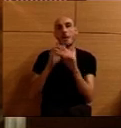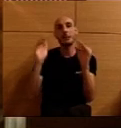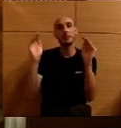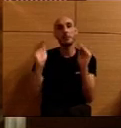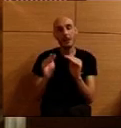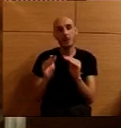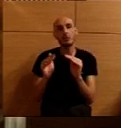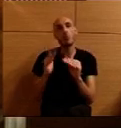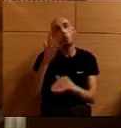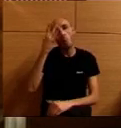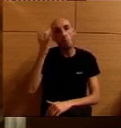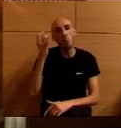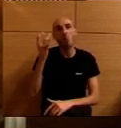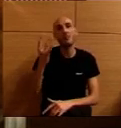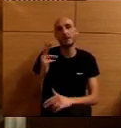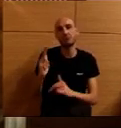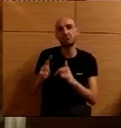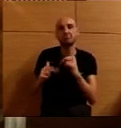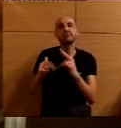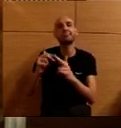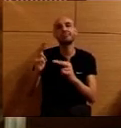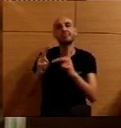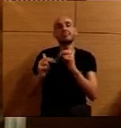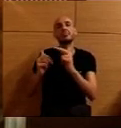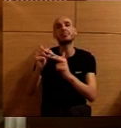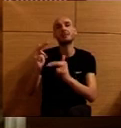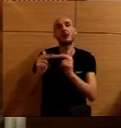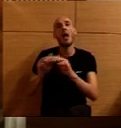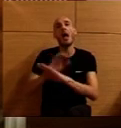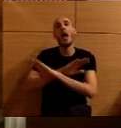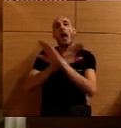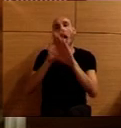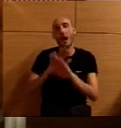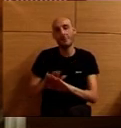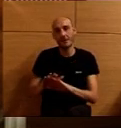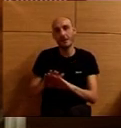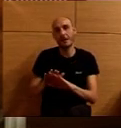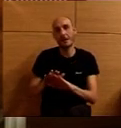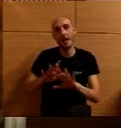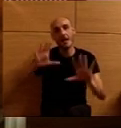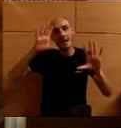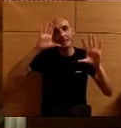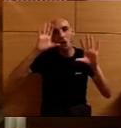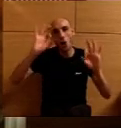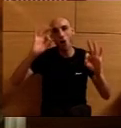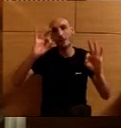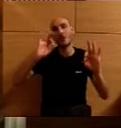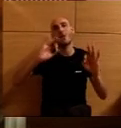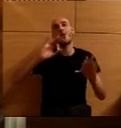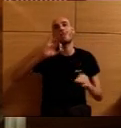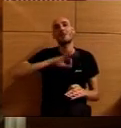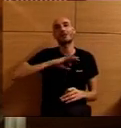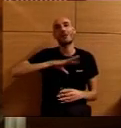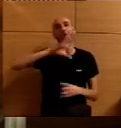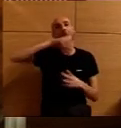puga veure la llum i que puga veure que al final existeix el sentit comú per part dels representants d'esta